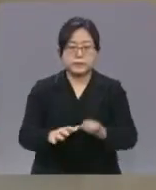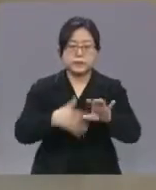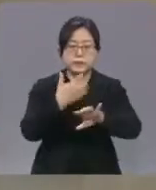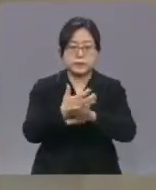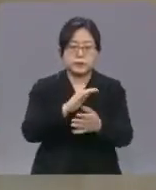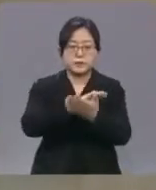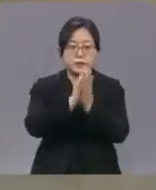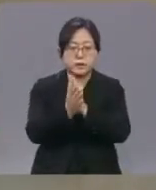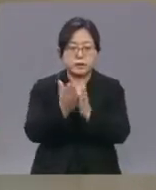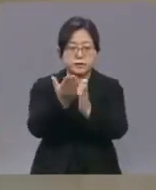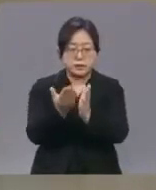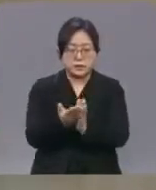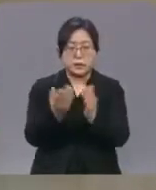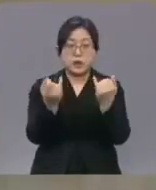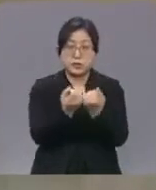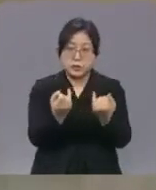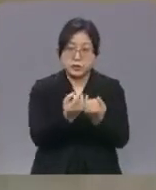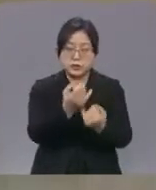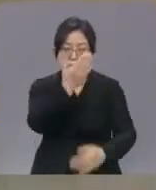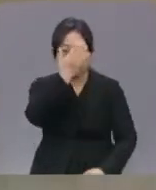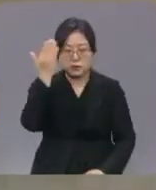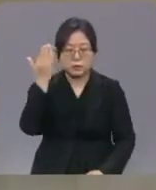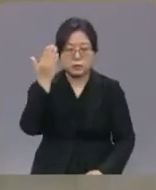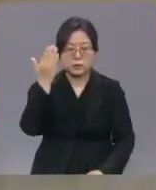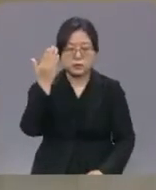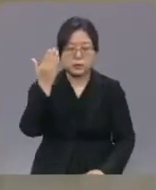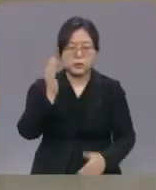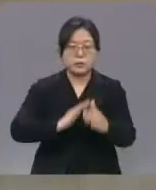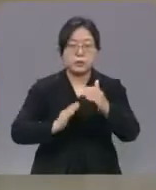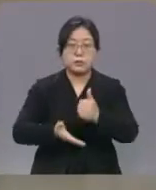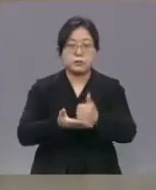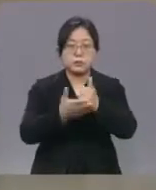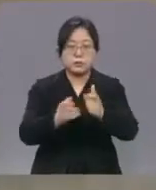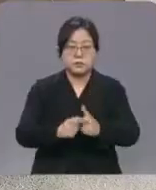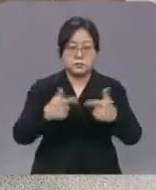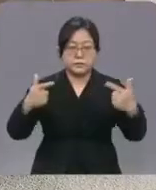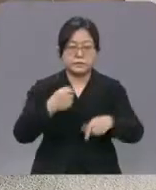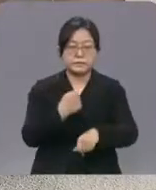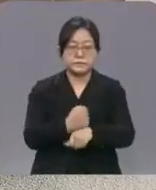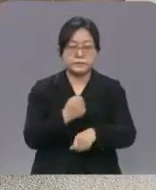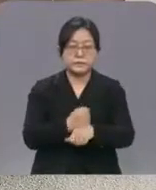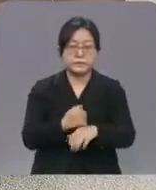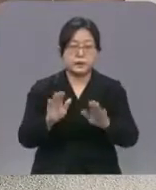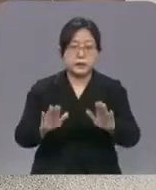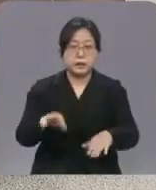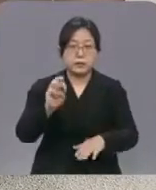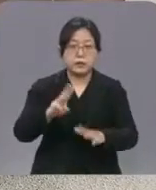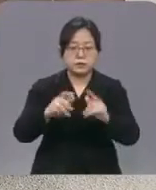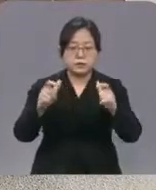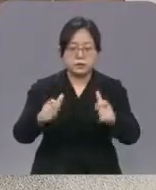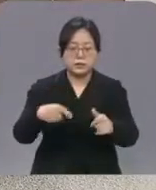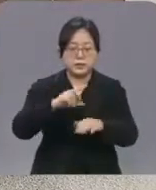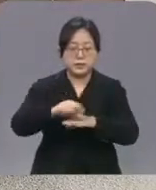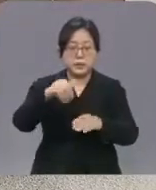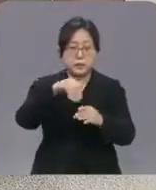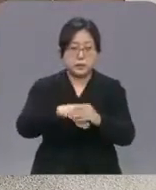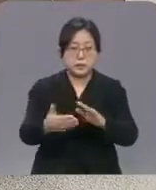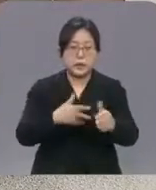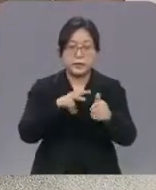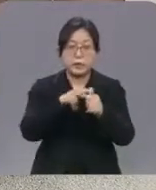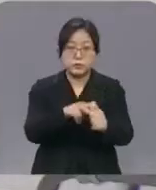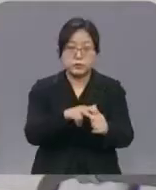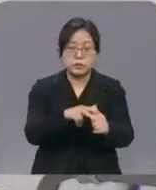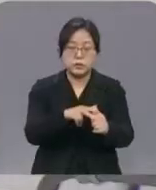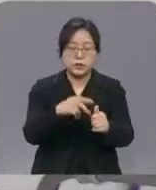변화에 발맞추어 여성과 청년에게 공천 확대하겠습니다. 현재 광주와 전남 지방선거 예비